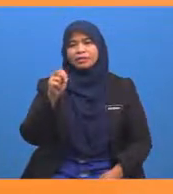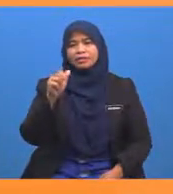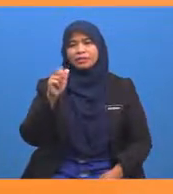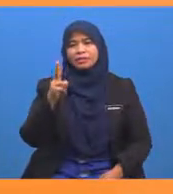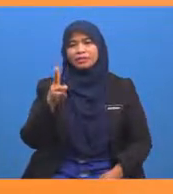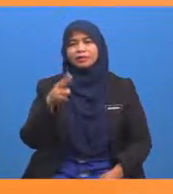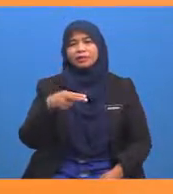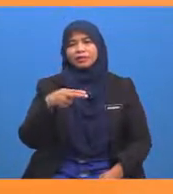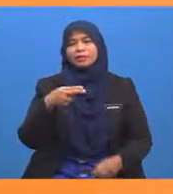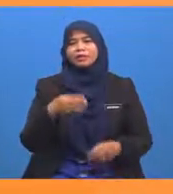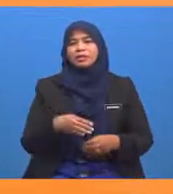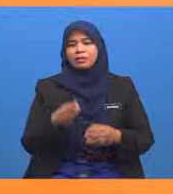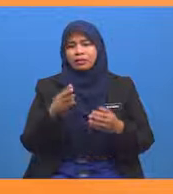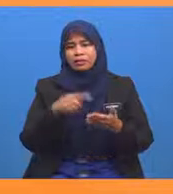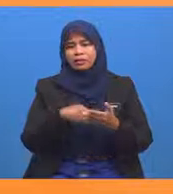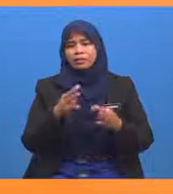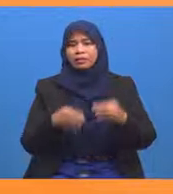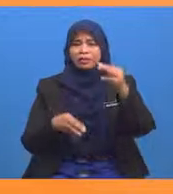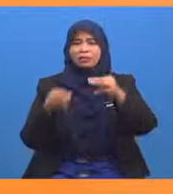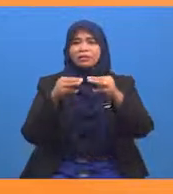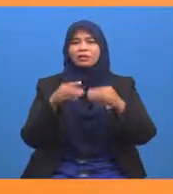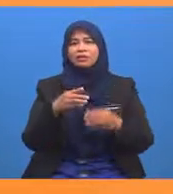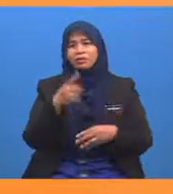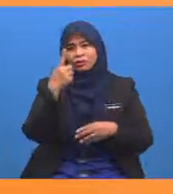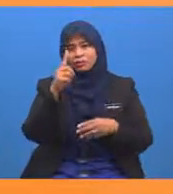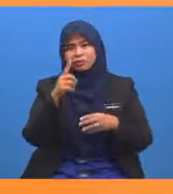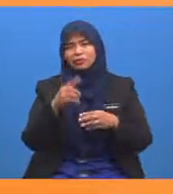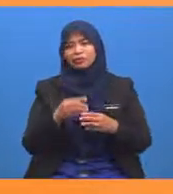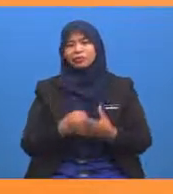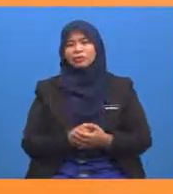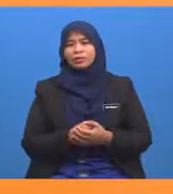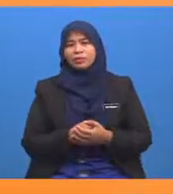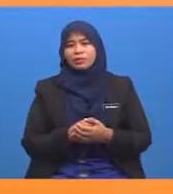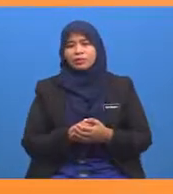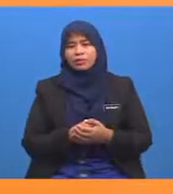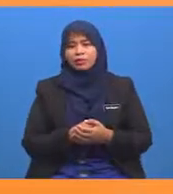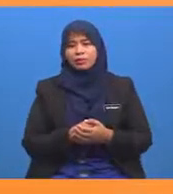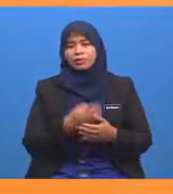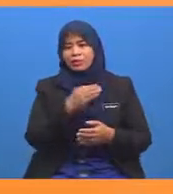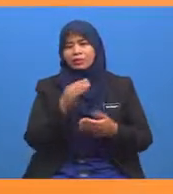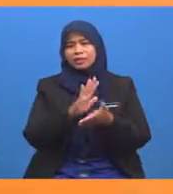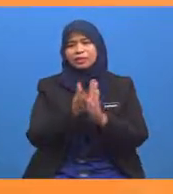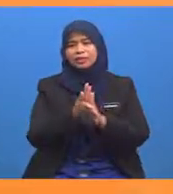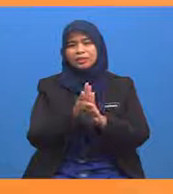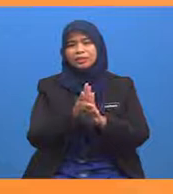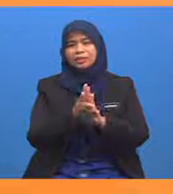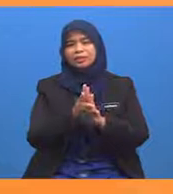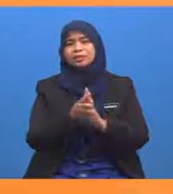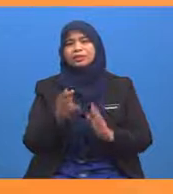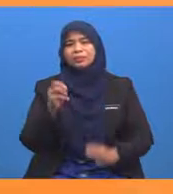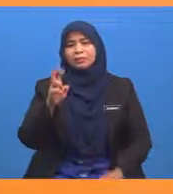memastikan laungan azan dapat didengari dari jarak yang jauh dan menjadi mercu